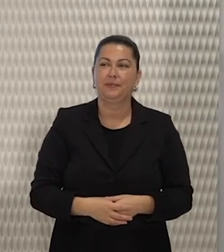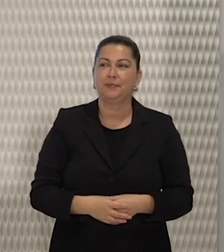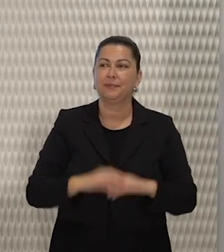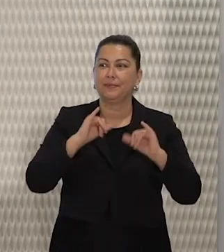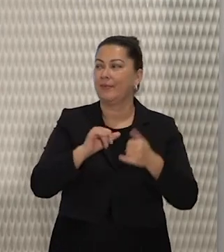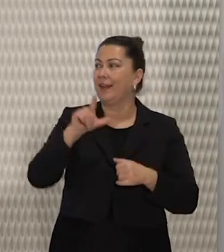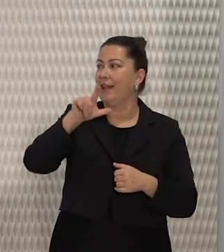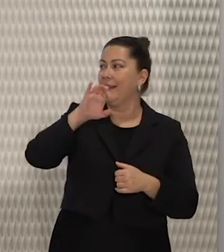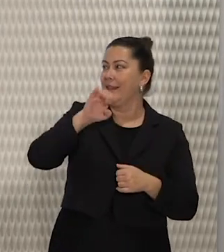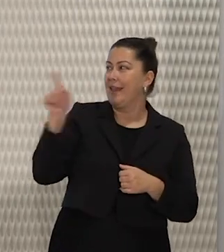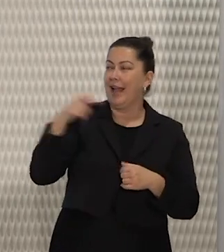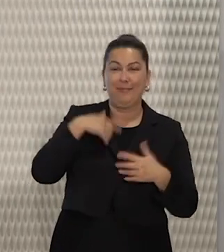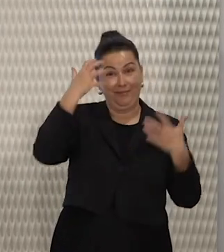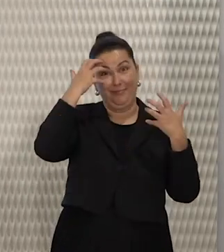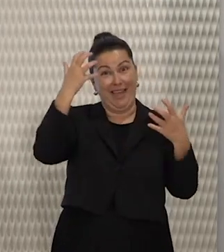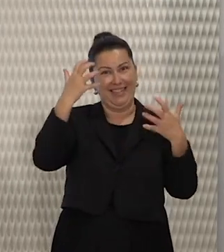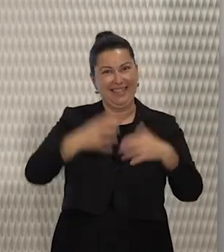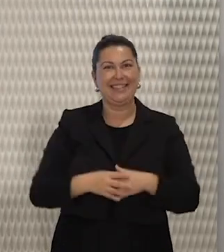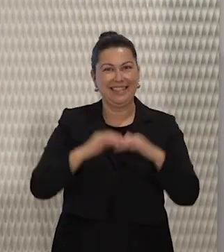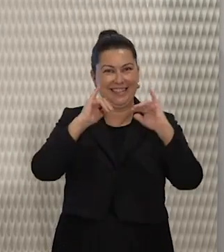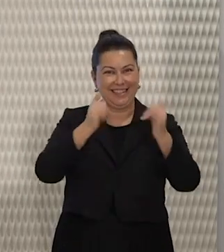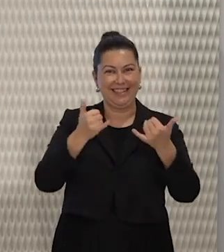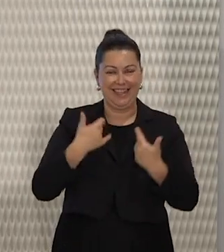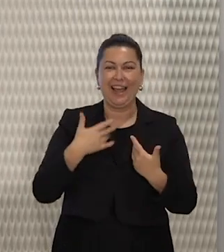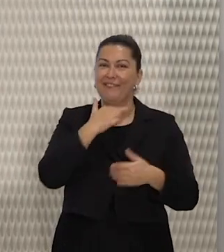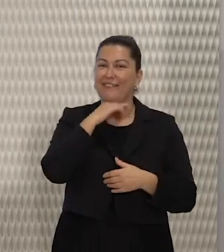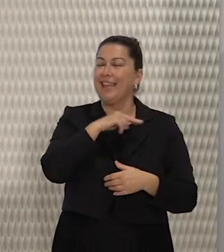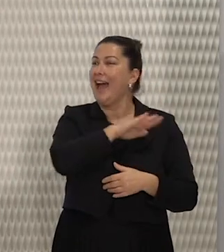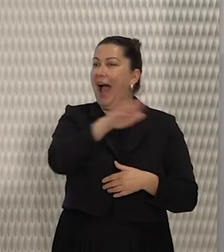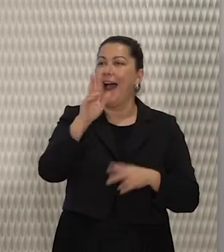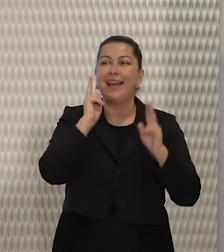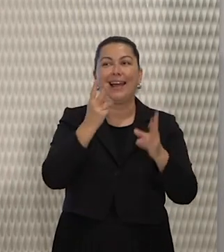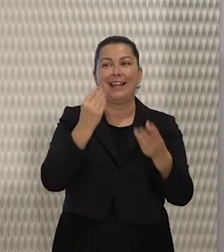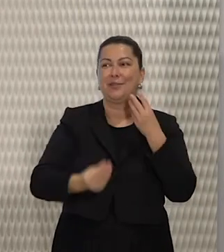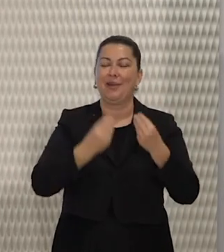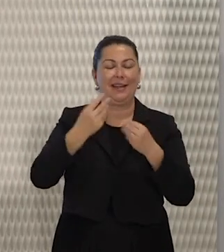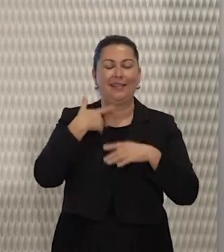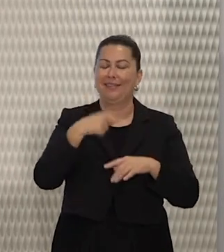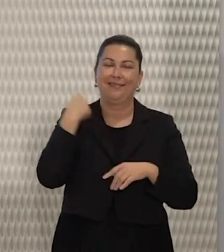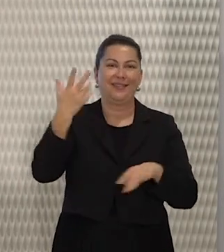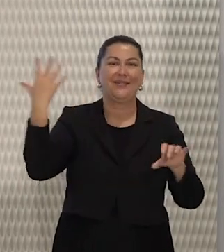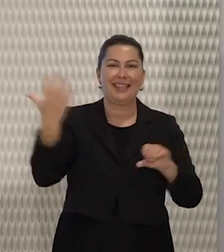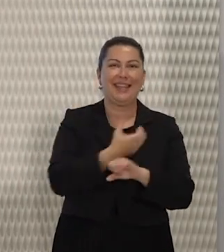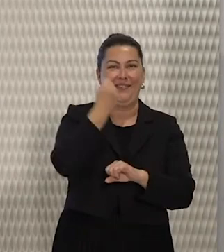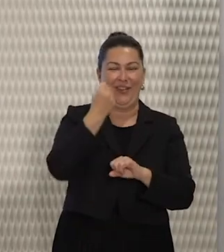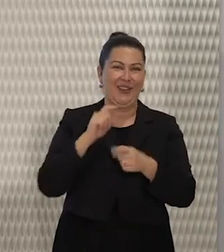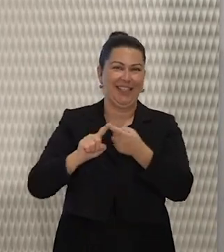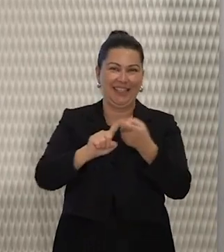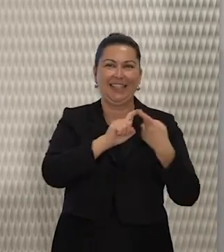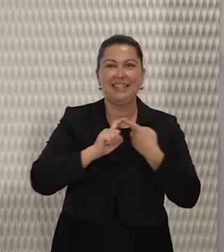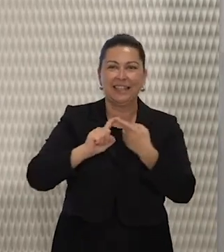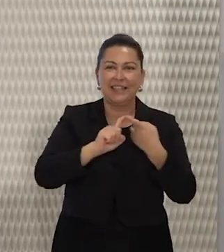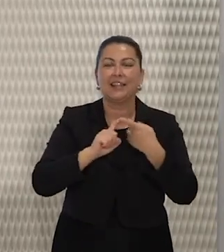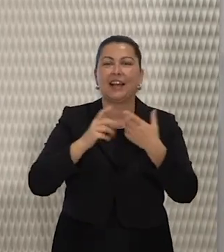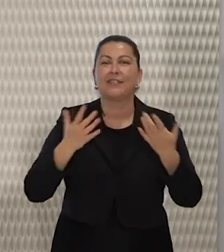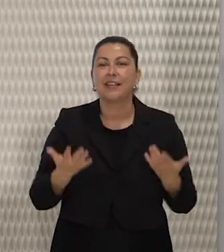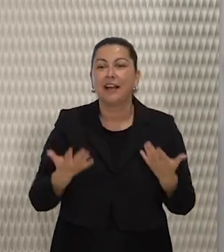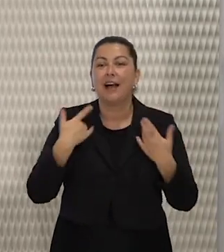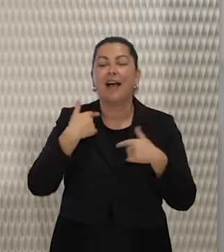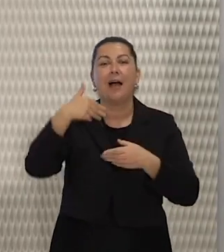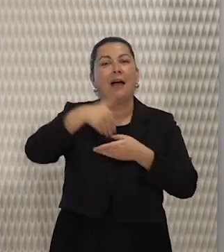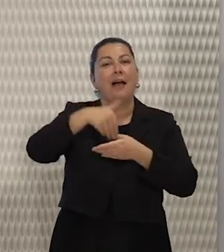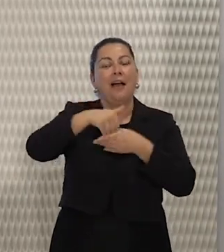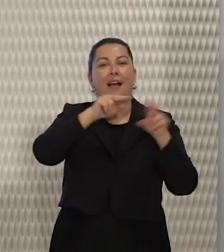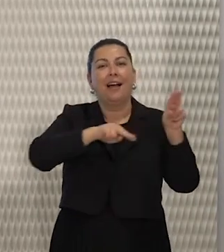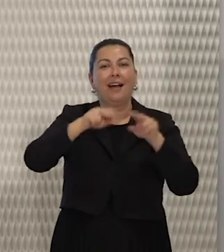Liam, gib mir recht, wenn alle spielen können, dann haben wir gewonnen als Gesellschaft. Worum ging es da im Kern? Im